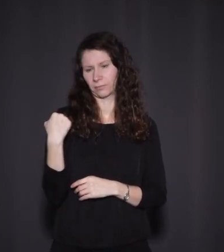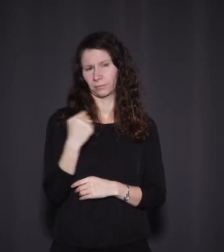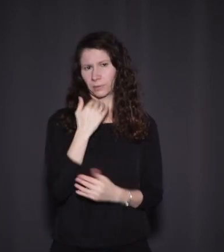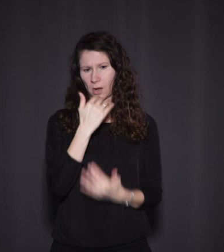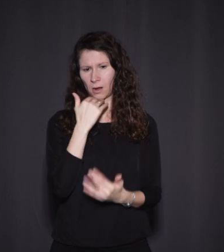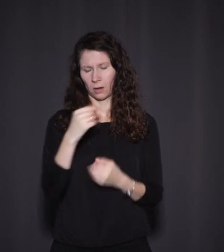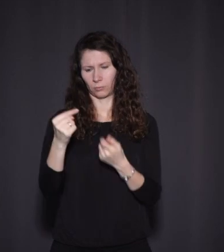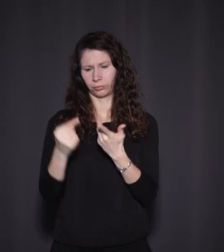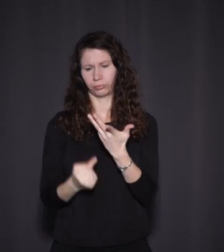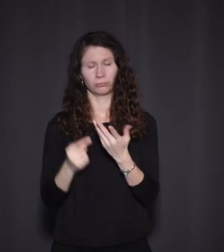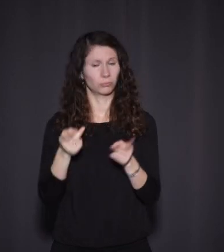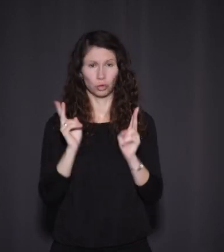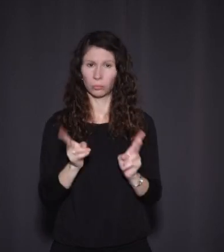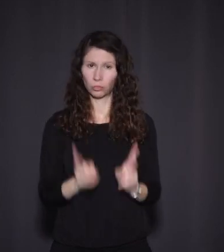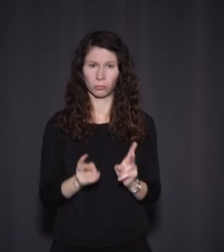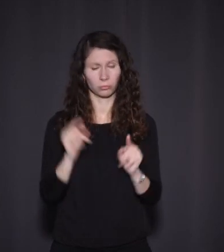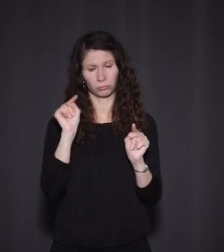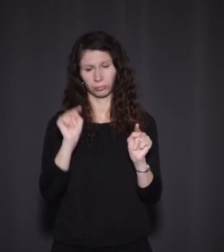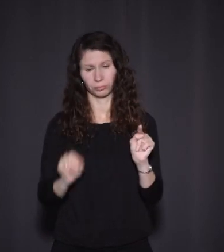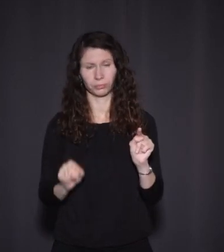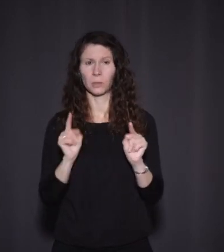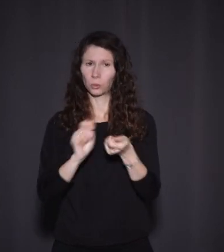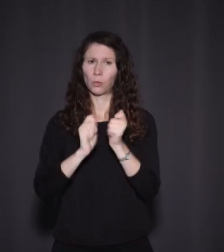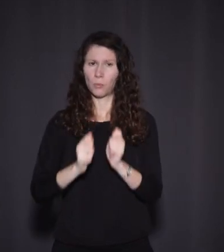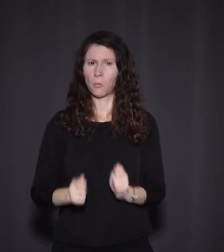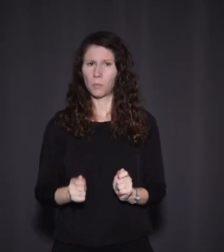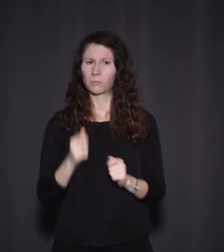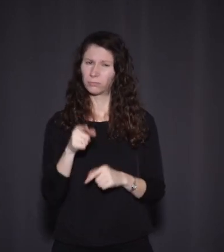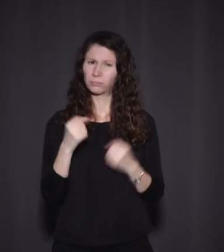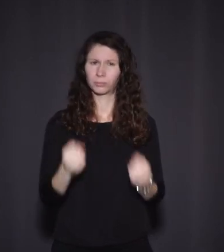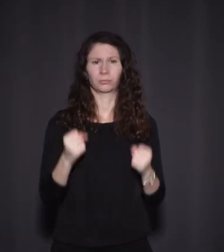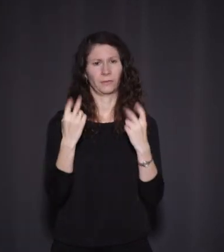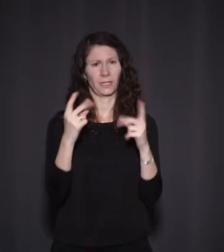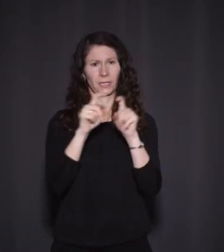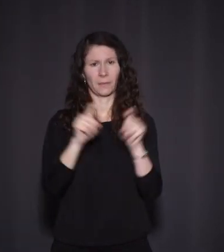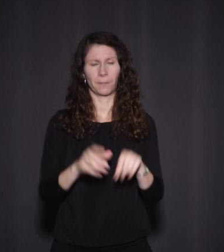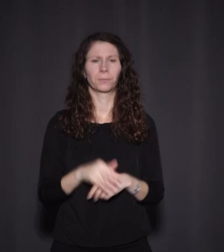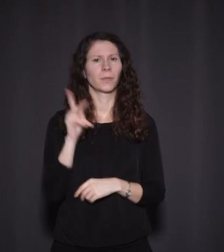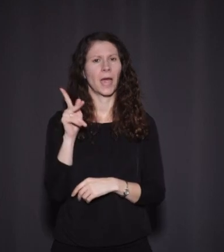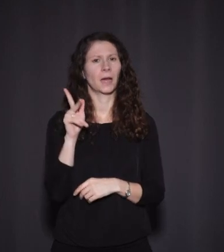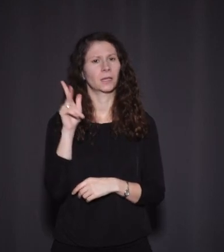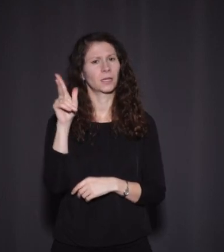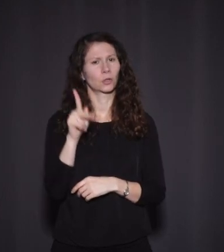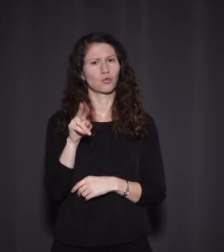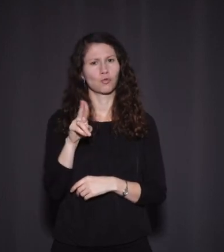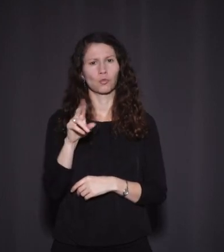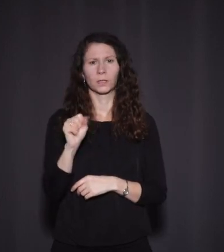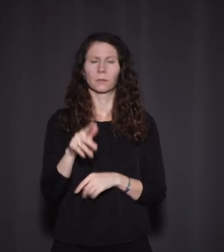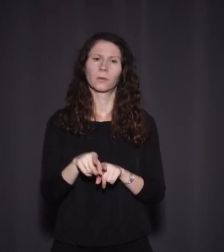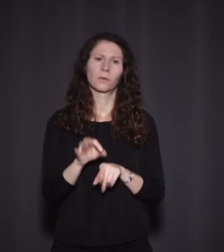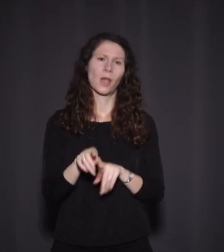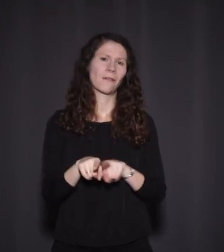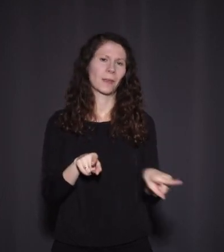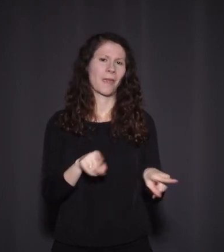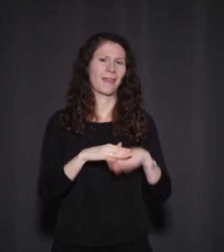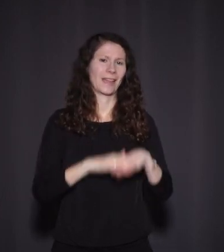alle korrekt. Da muss man ran. Ich glaube, dass das die zentralen Fragen sind. Jetzt wollen wir Herrn Kruse, nachdem er jetzt ja für die Rentenpolitik der FDP ein bisschen gebasht